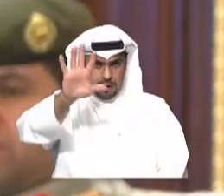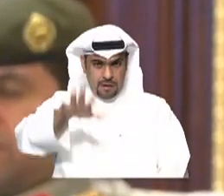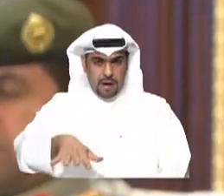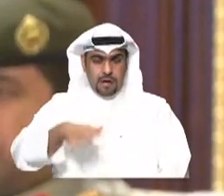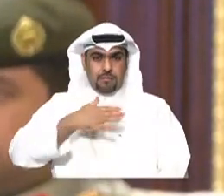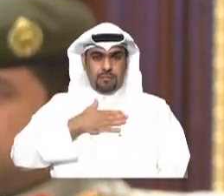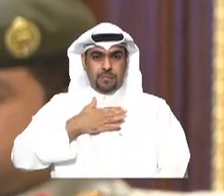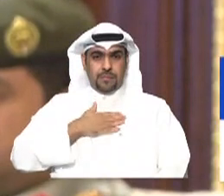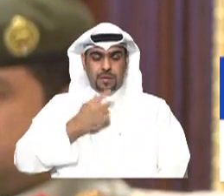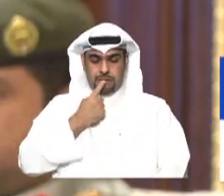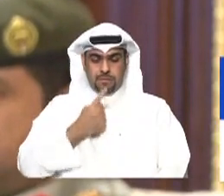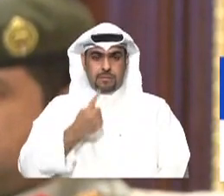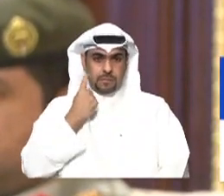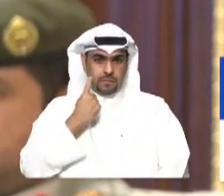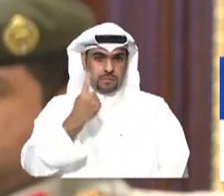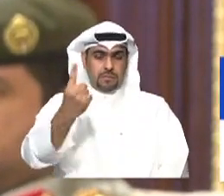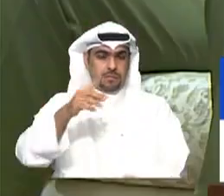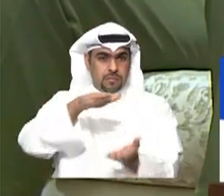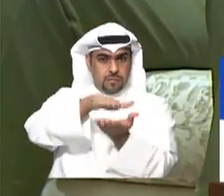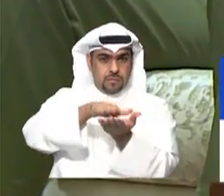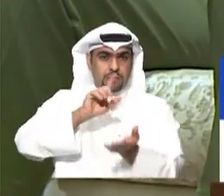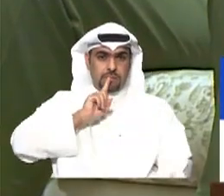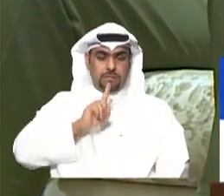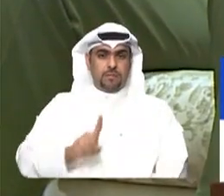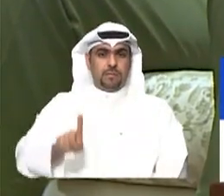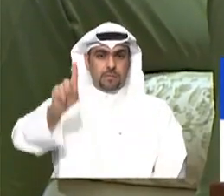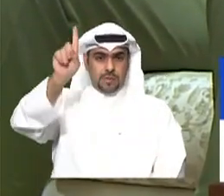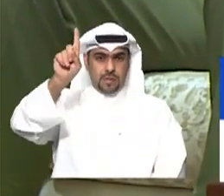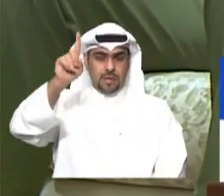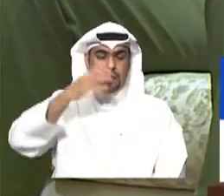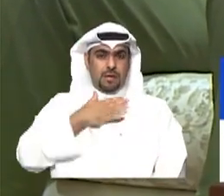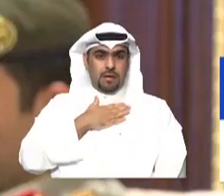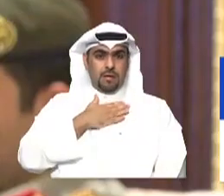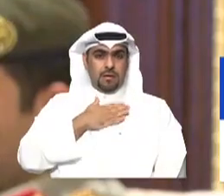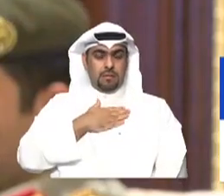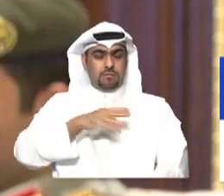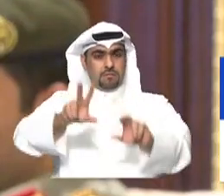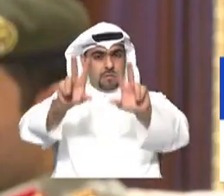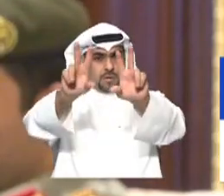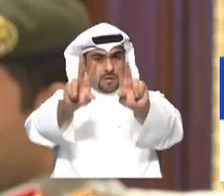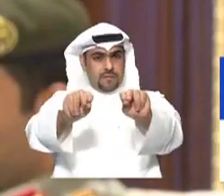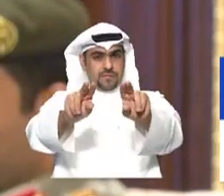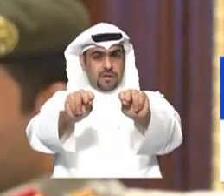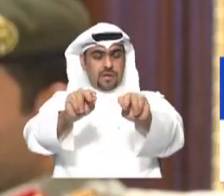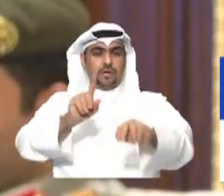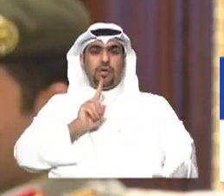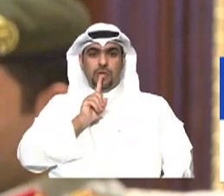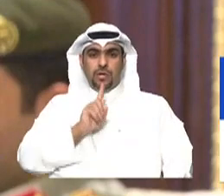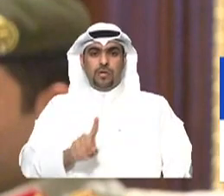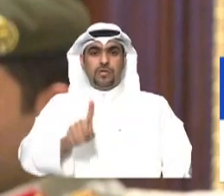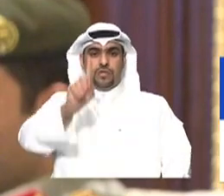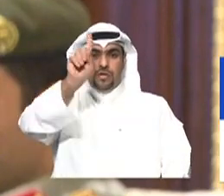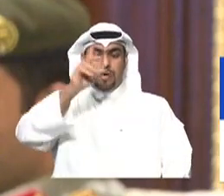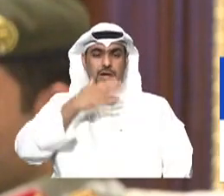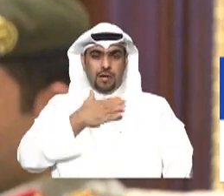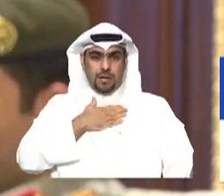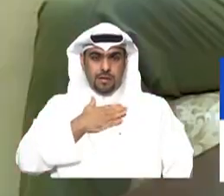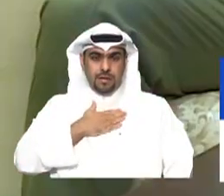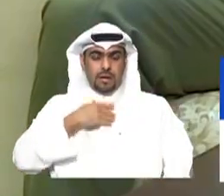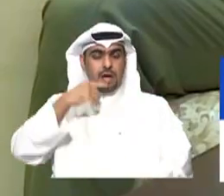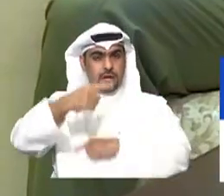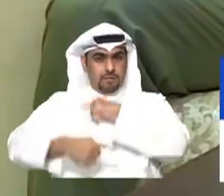السياسيه امامكم ونعاهدكم بان نضل عند حسن ظن قيادتنا الرشيده جنود